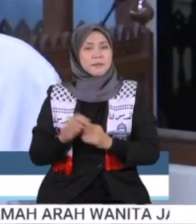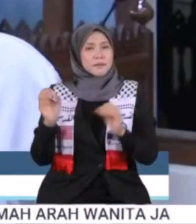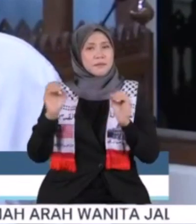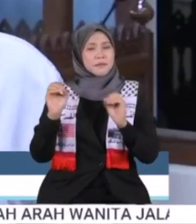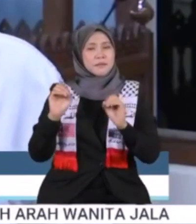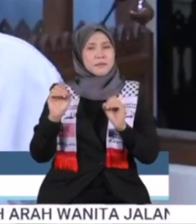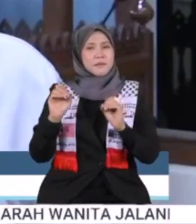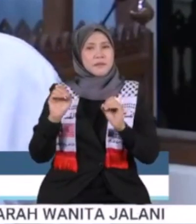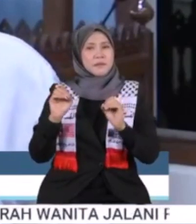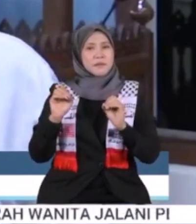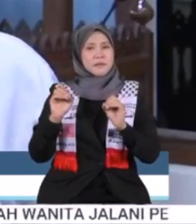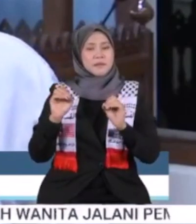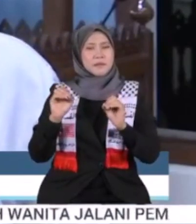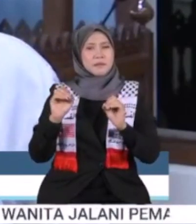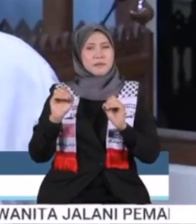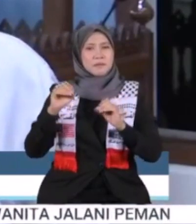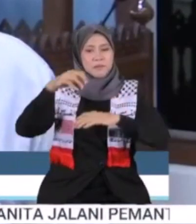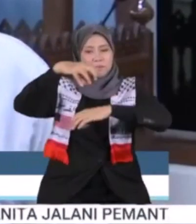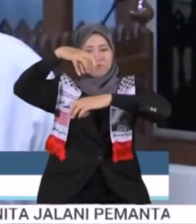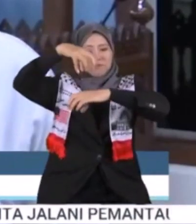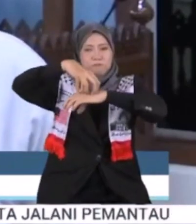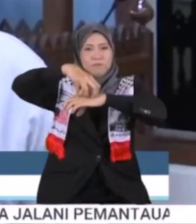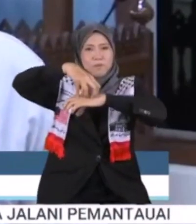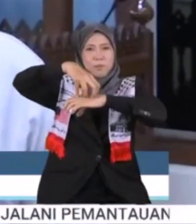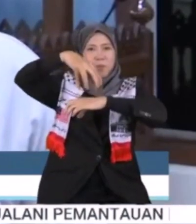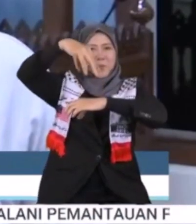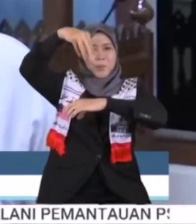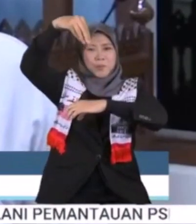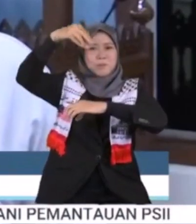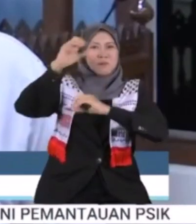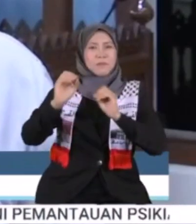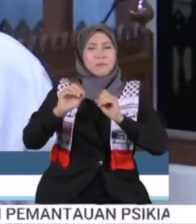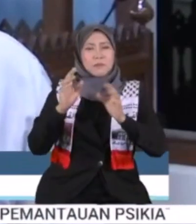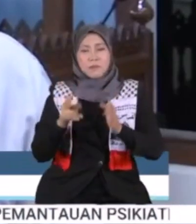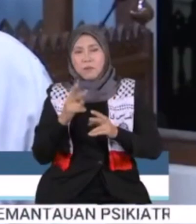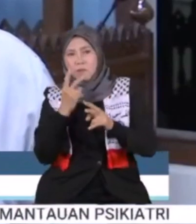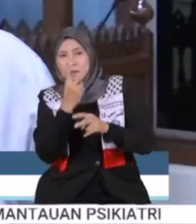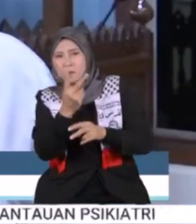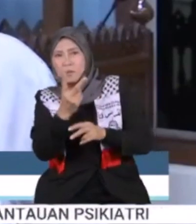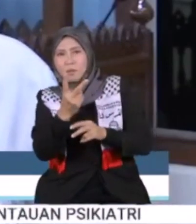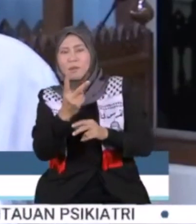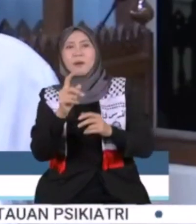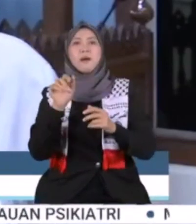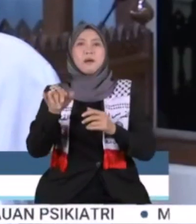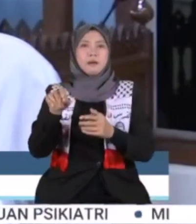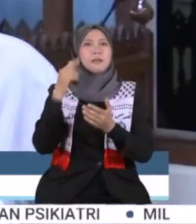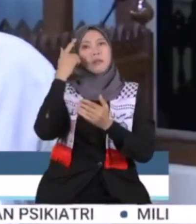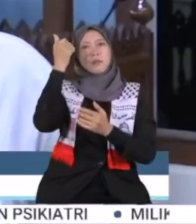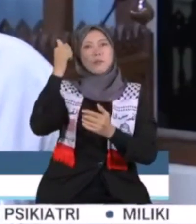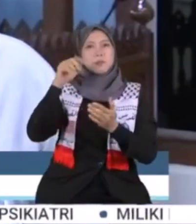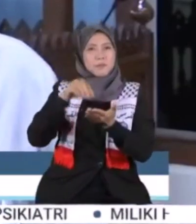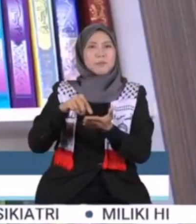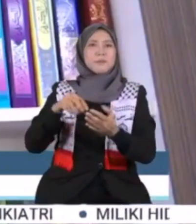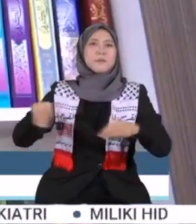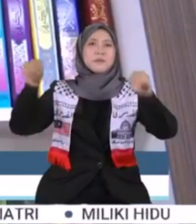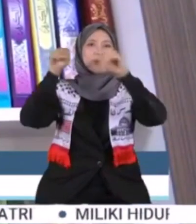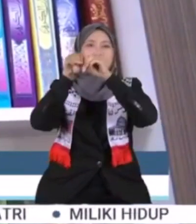kita tak ada menara sebenarnya, ia sebagai lambang sebuah masjid. Tapi bila orang tengok dari jauh pun orang tahu ini masjid.